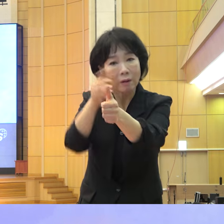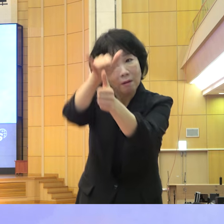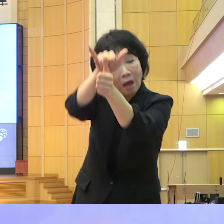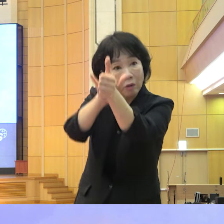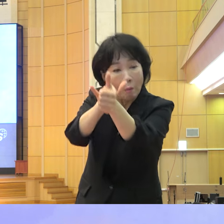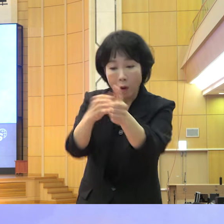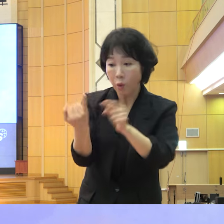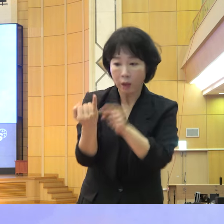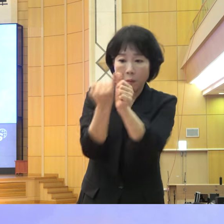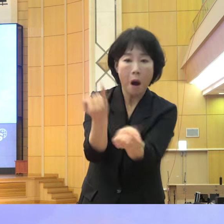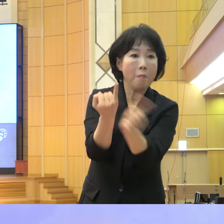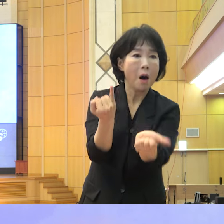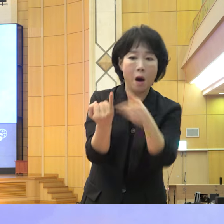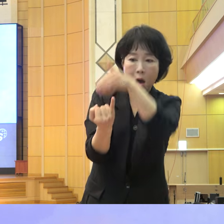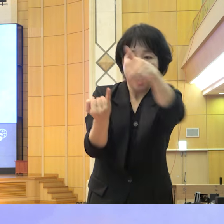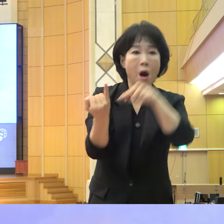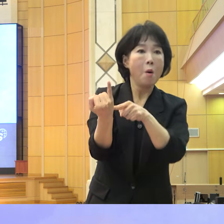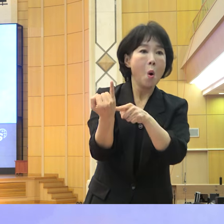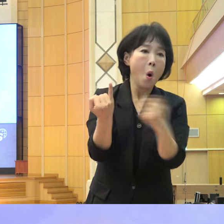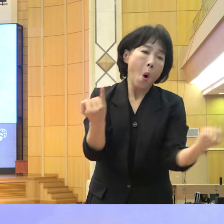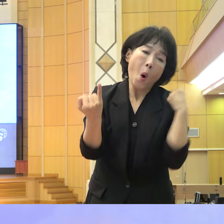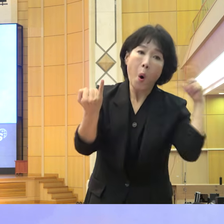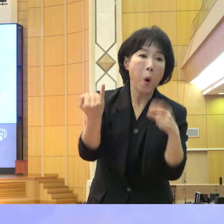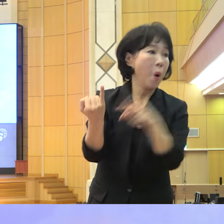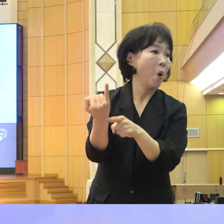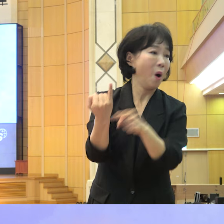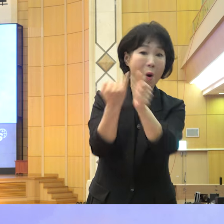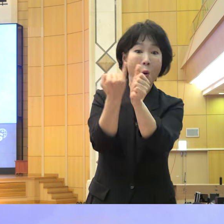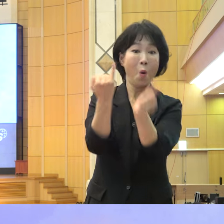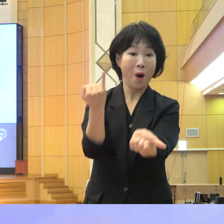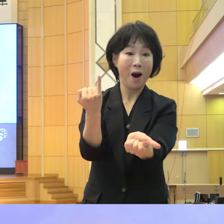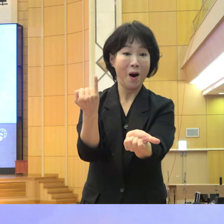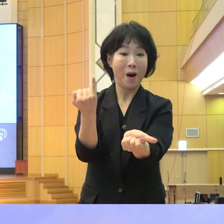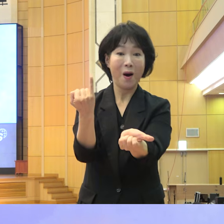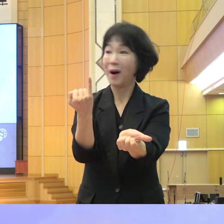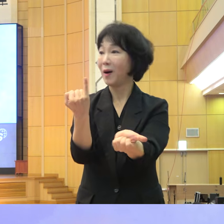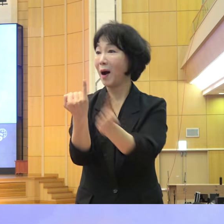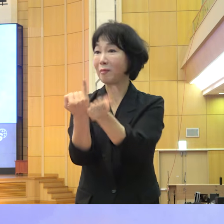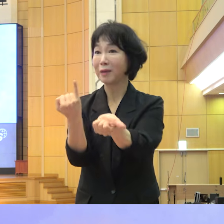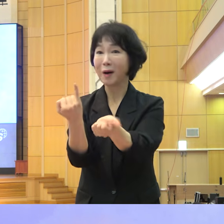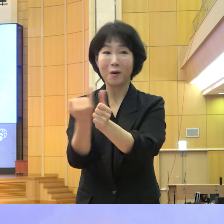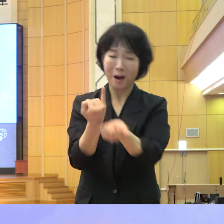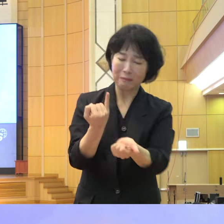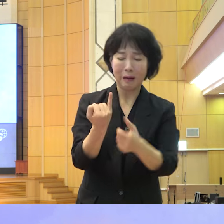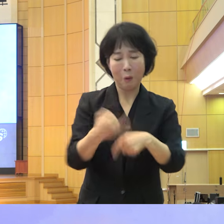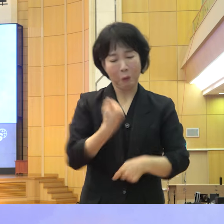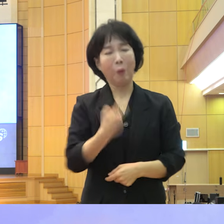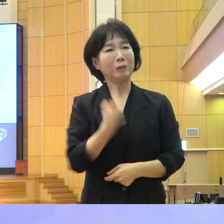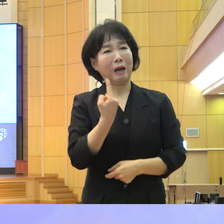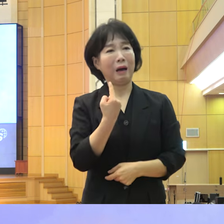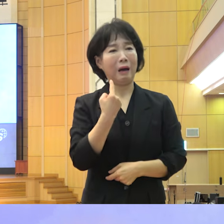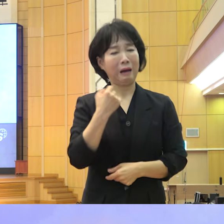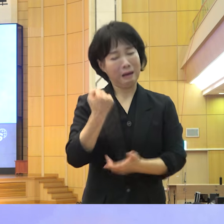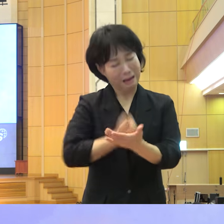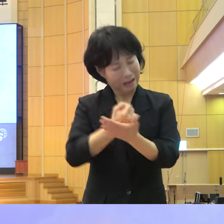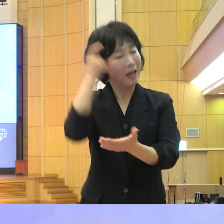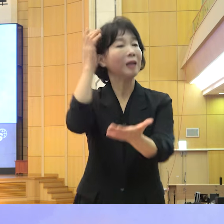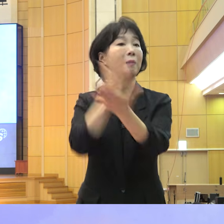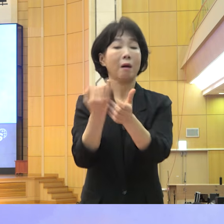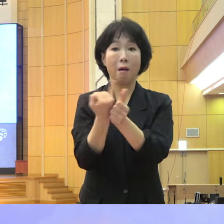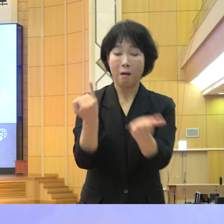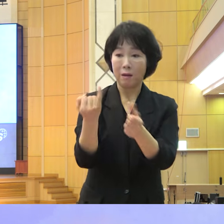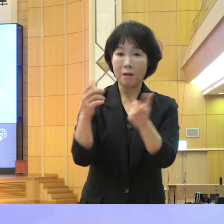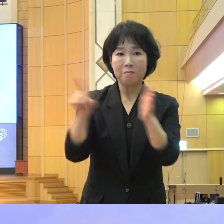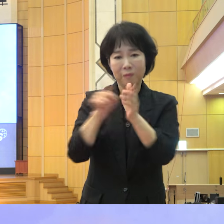구약 당시에도 과부고 신약 당시에도 과부고, 그러니까 과부라고 서러워 마세요. 과부들이 다 믿음